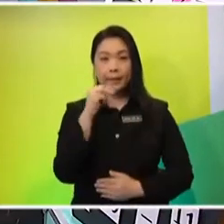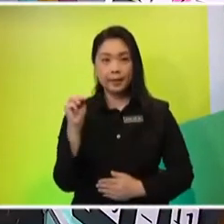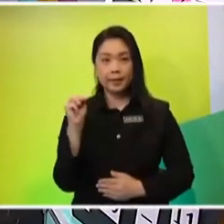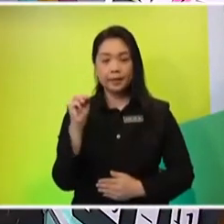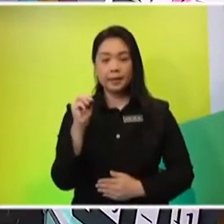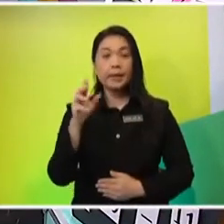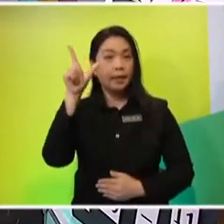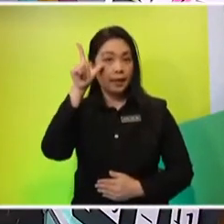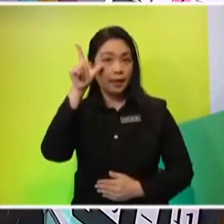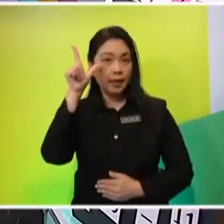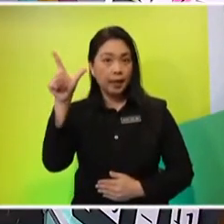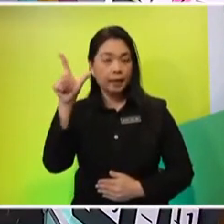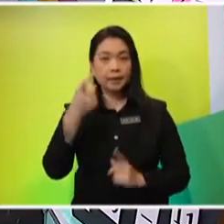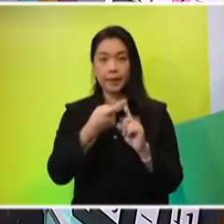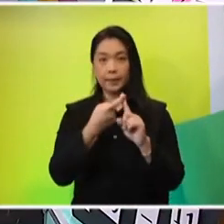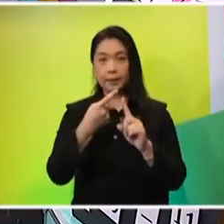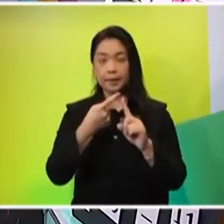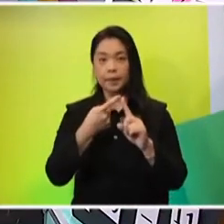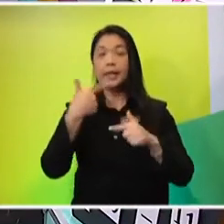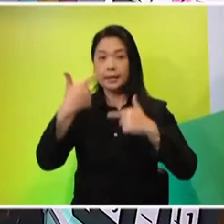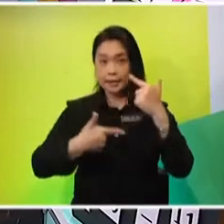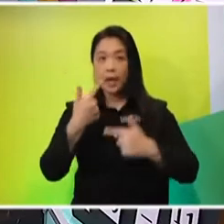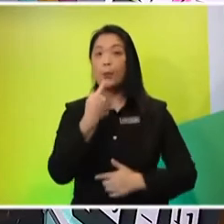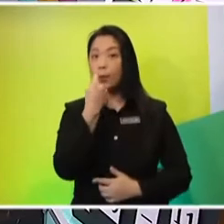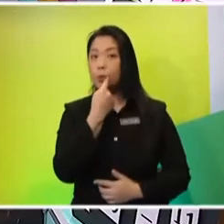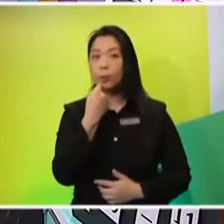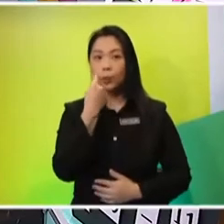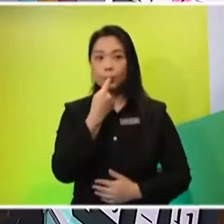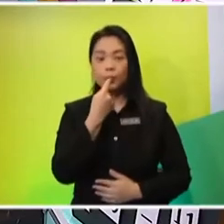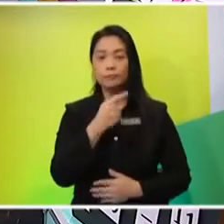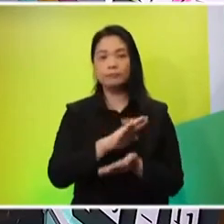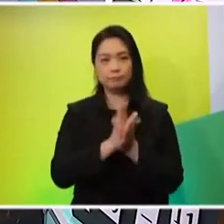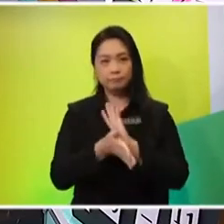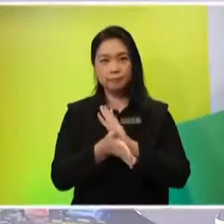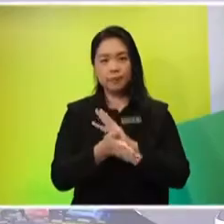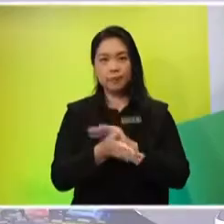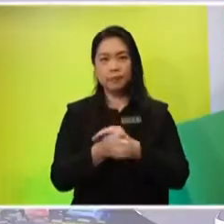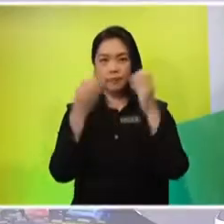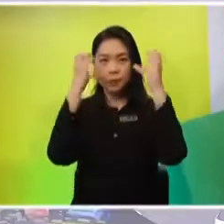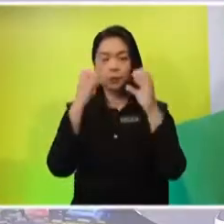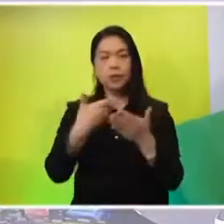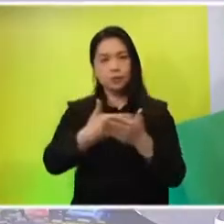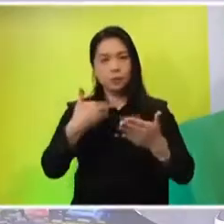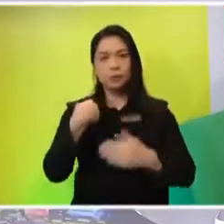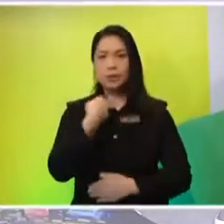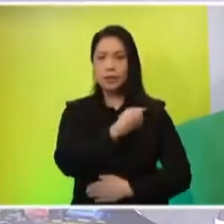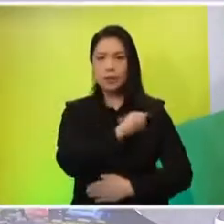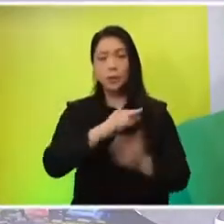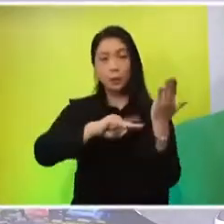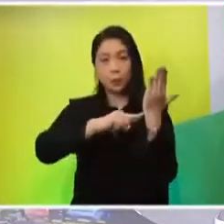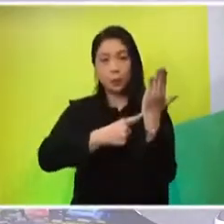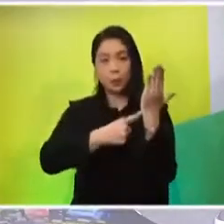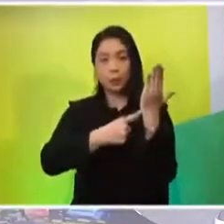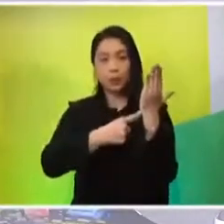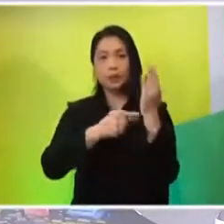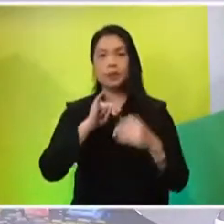mereka melihat daripada isyarat mulut kita. Ya, betul. Baik, Mira. Cikgu, sebelum kita mulakan kelas kita pada hari ini, cikgu, saya ingin